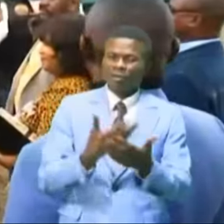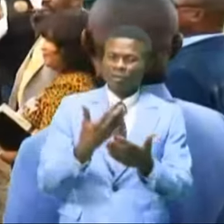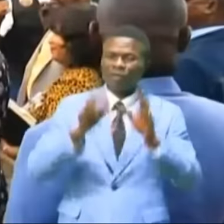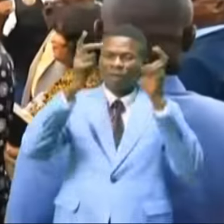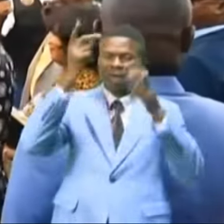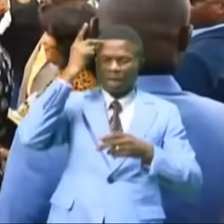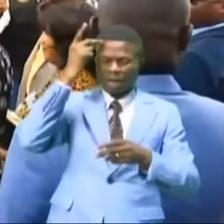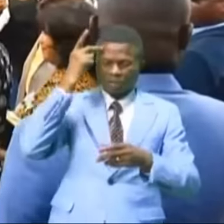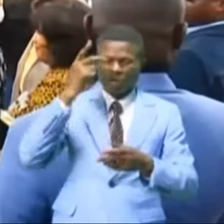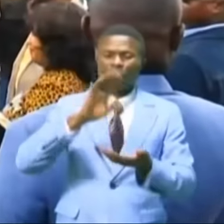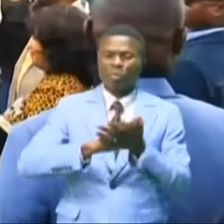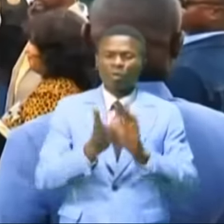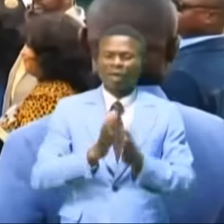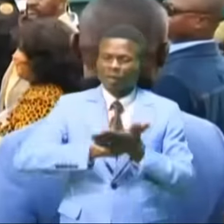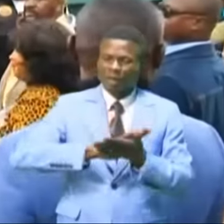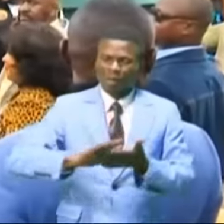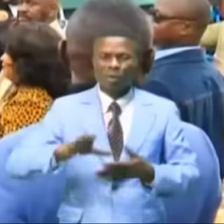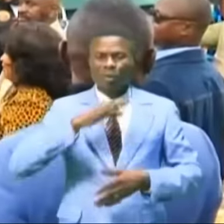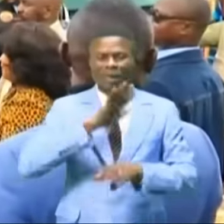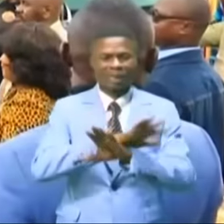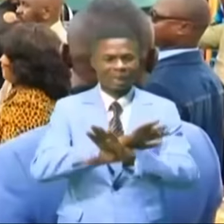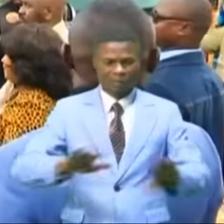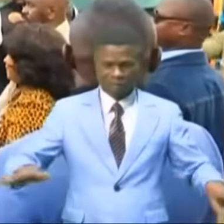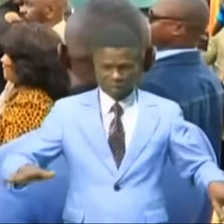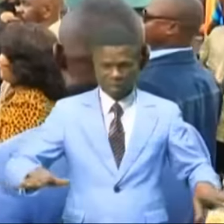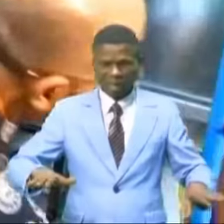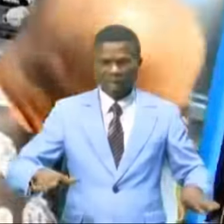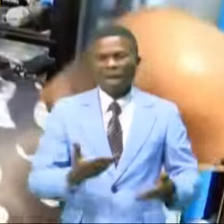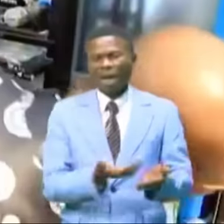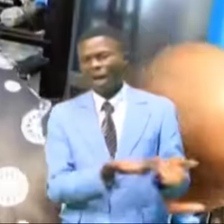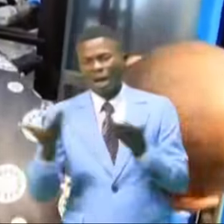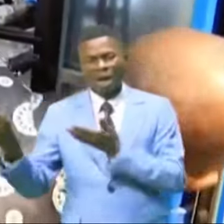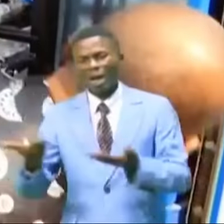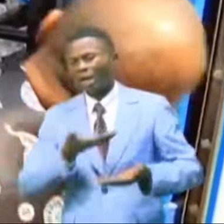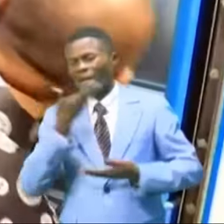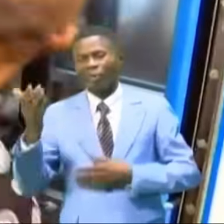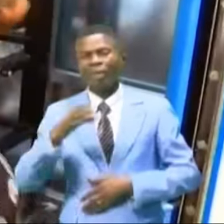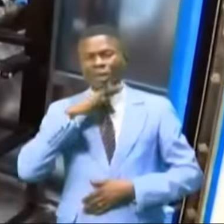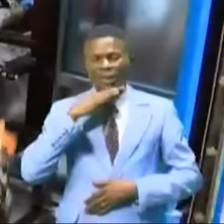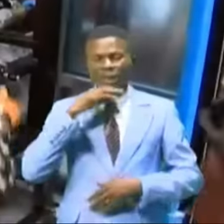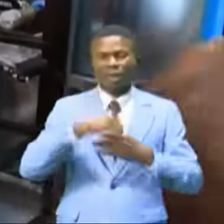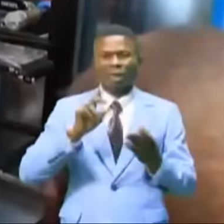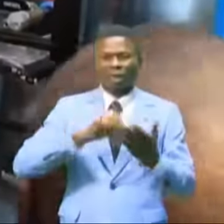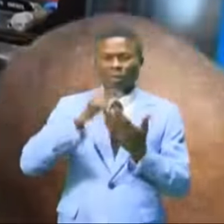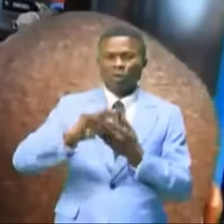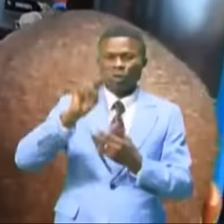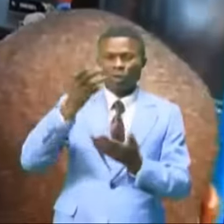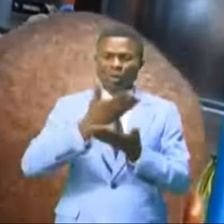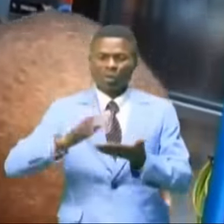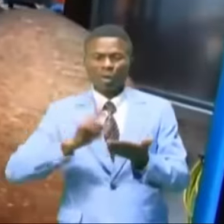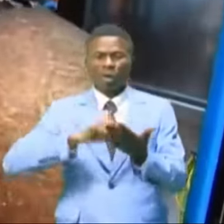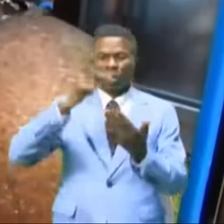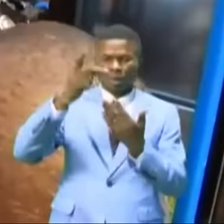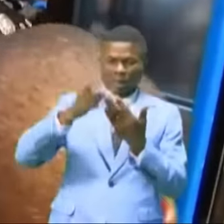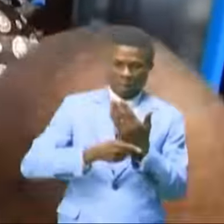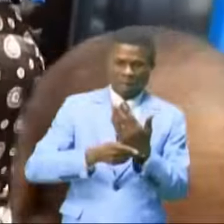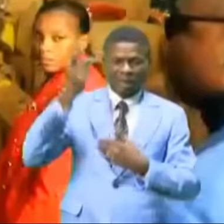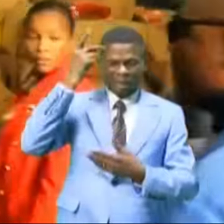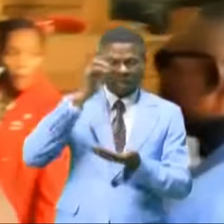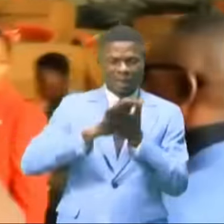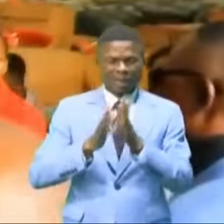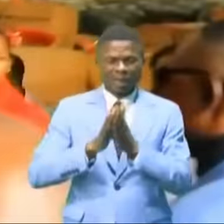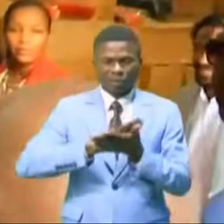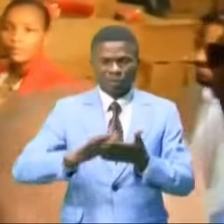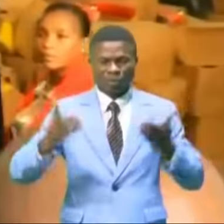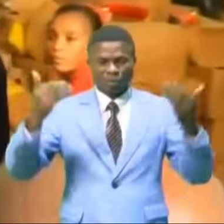de nettoyage de rues et d'évacuation des déchets dans le cadre de la deuxième phase du programme Kinbopeto.